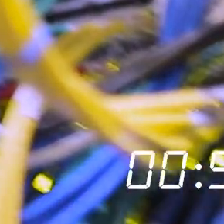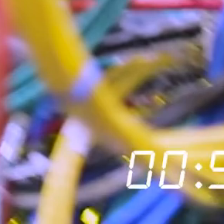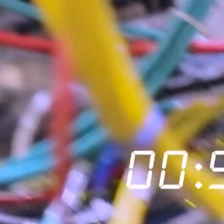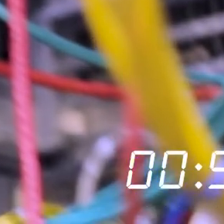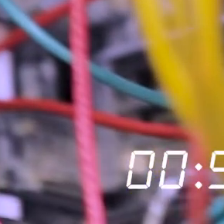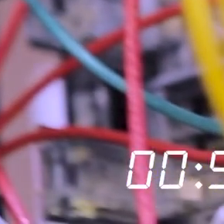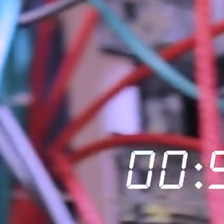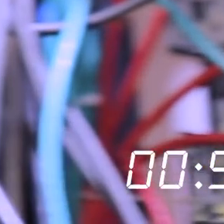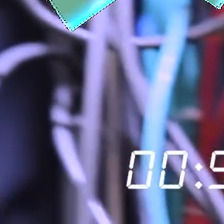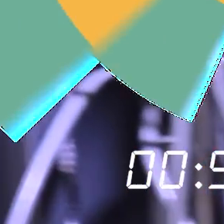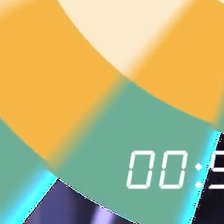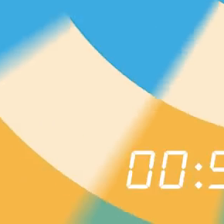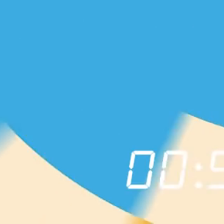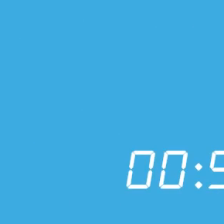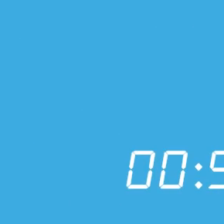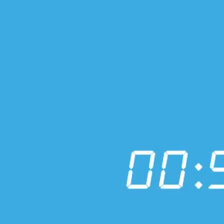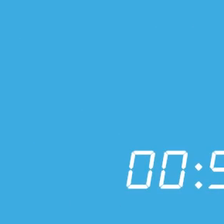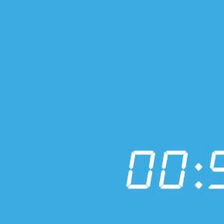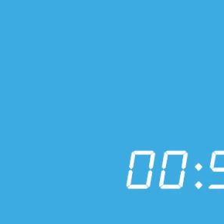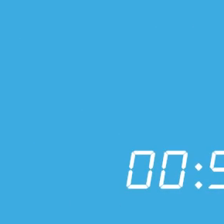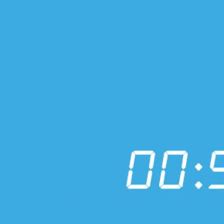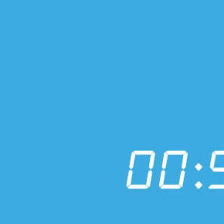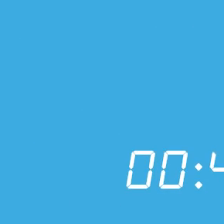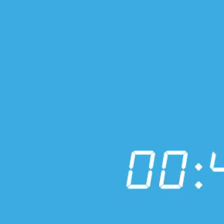informatika dengan 3 bidang peminatan, seperti